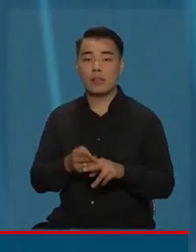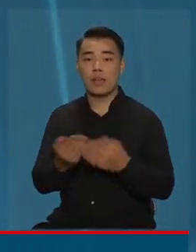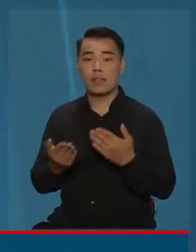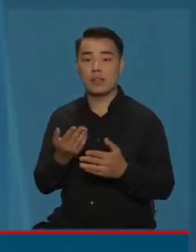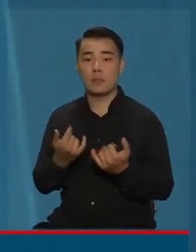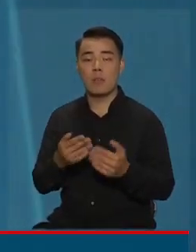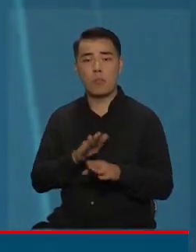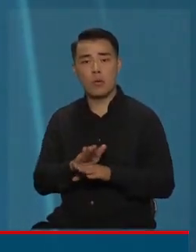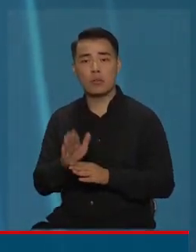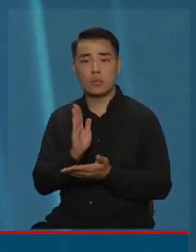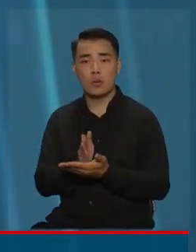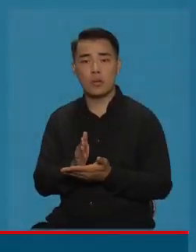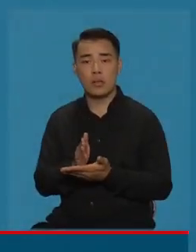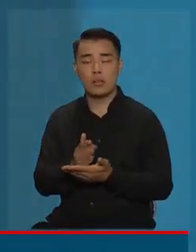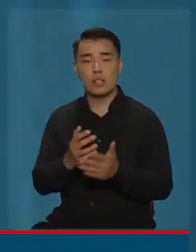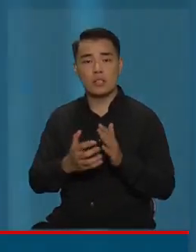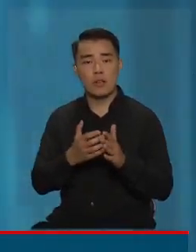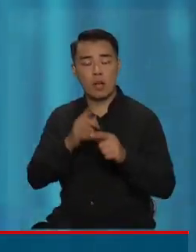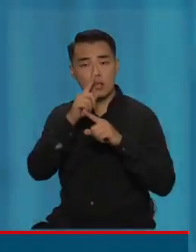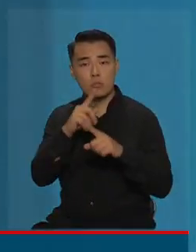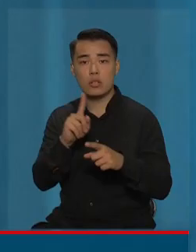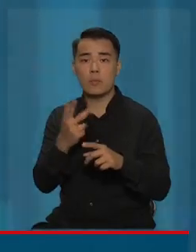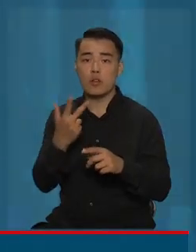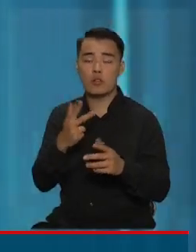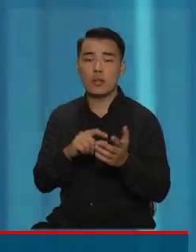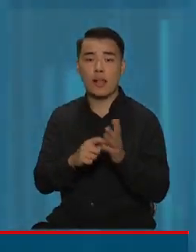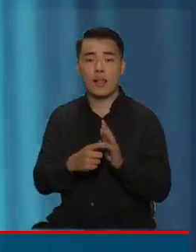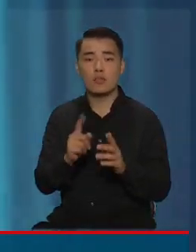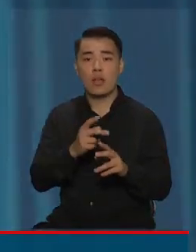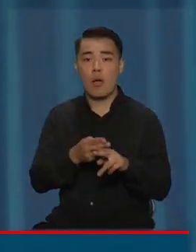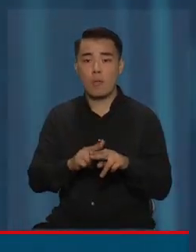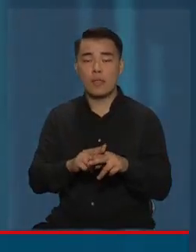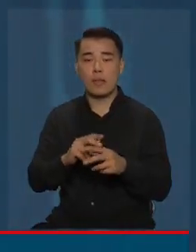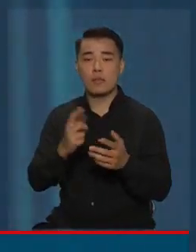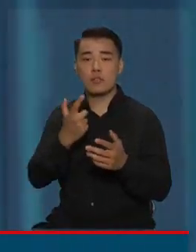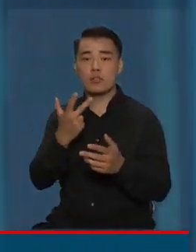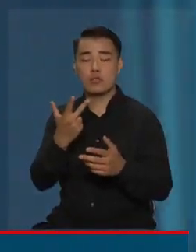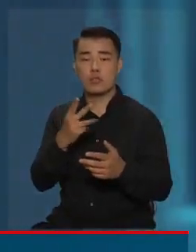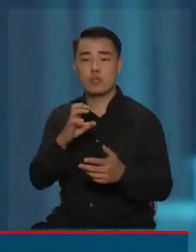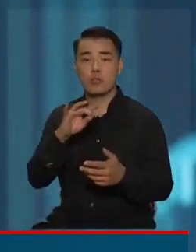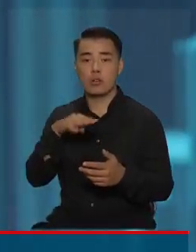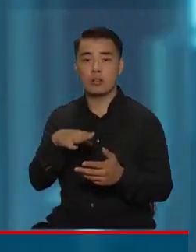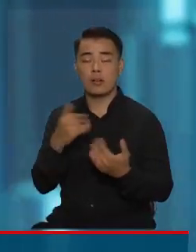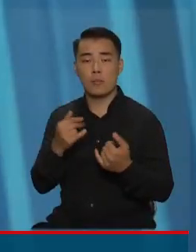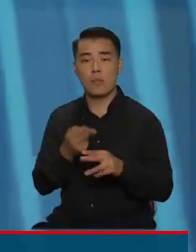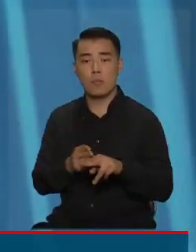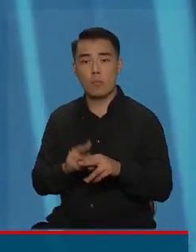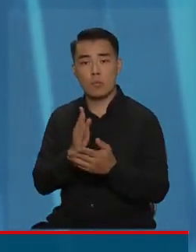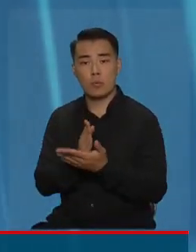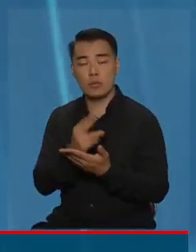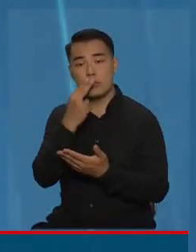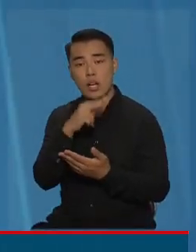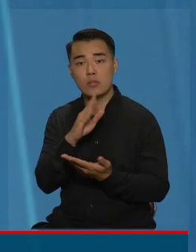Жетісті болады ма, үшінші класс бидай болады ма, болмайды ма, әлі белгісіз, әлі науқан біткен жоқ. Сондықтан